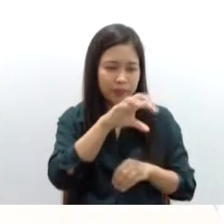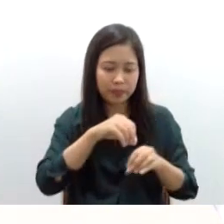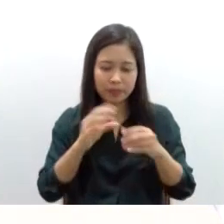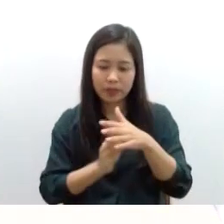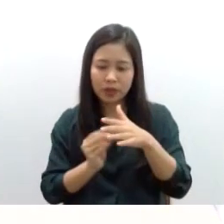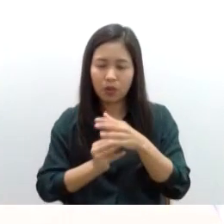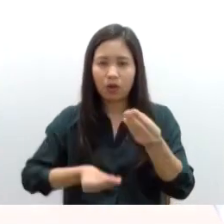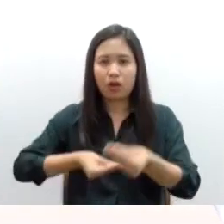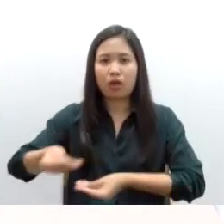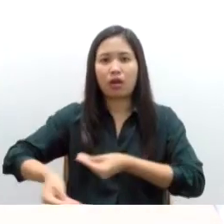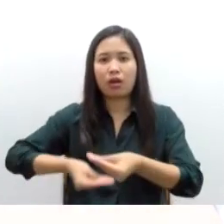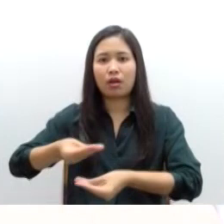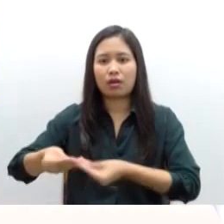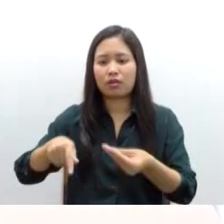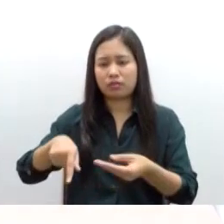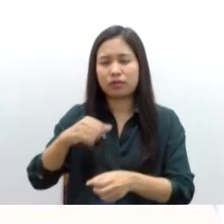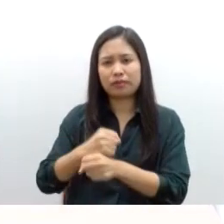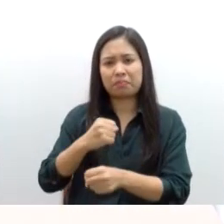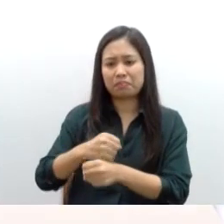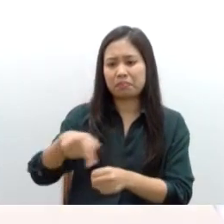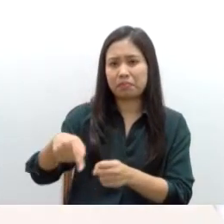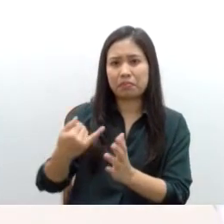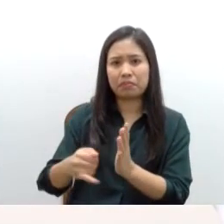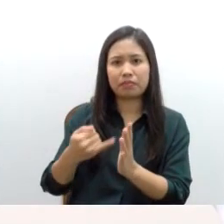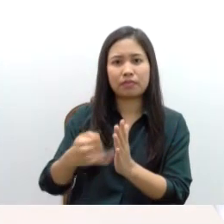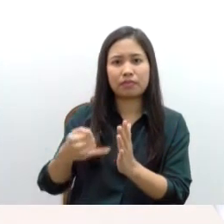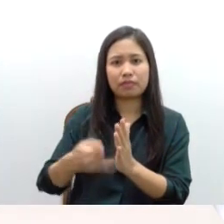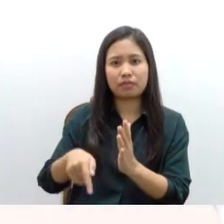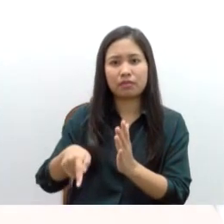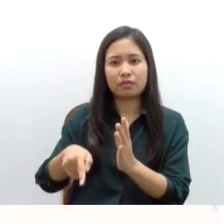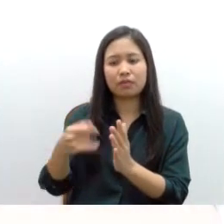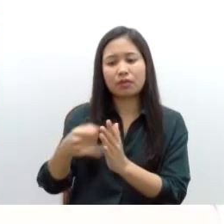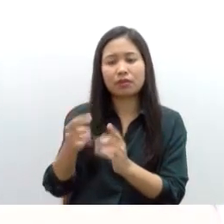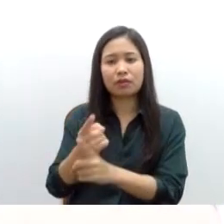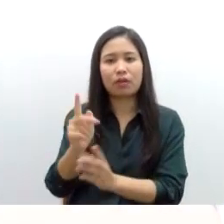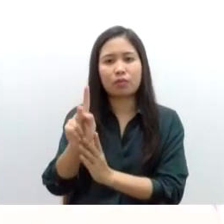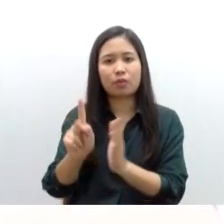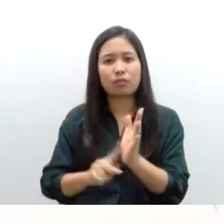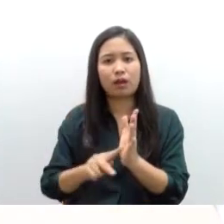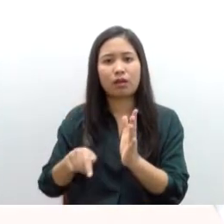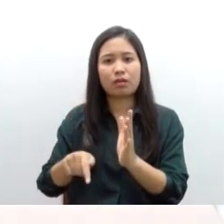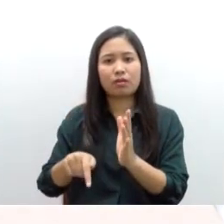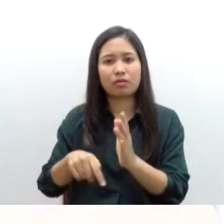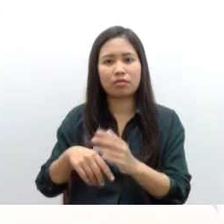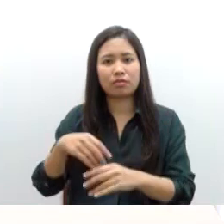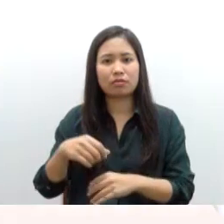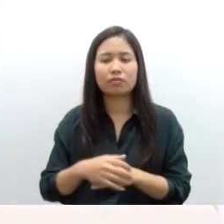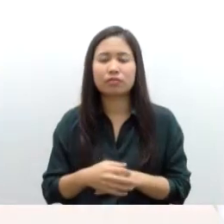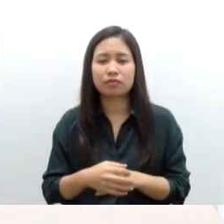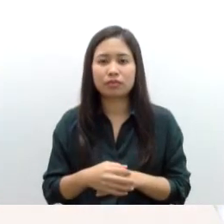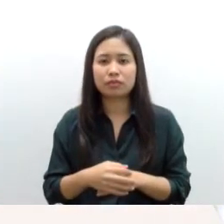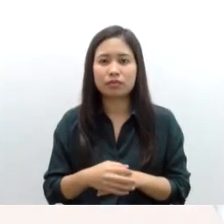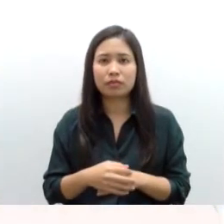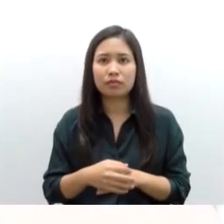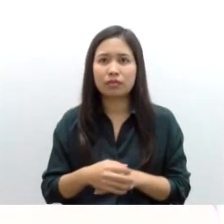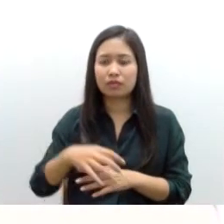ภ์โดยการกระทำดังกล่าวนะครับเข้าข่ายความผิดตามระเบียบกฎหมายที่เกี่ยวข้องในหลายกรณีนะครับส